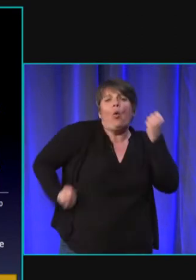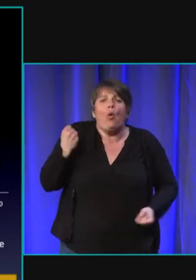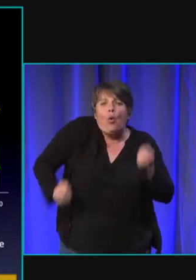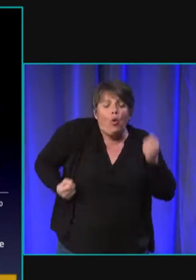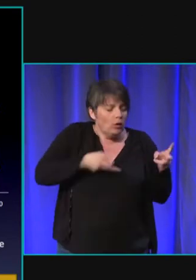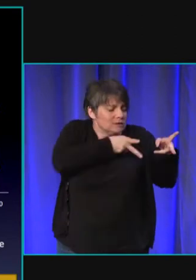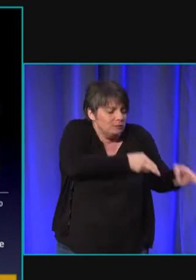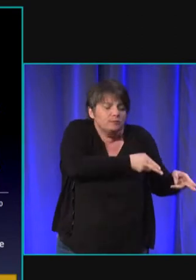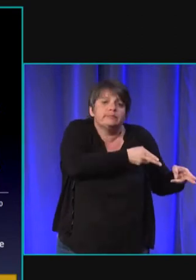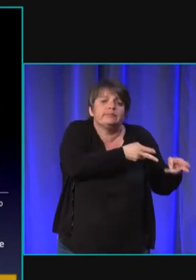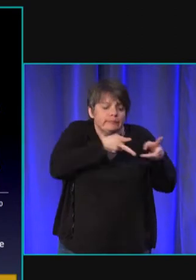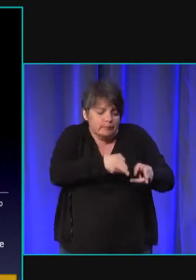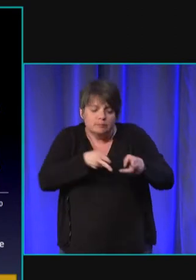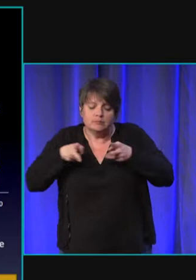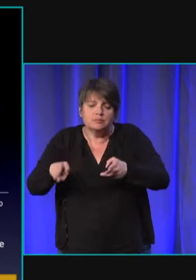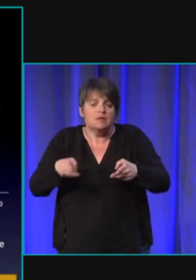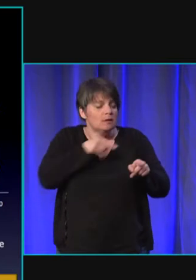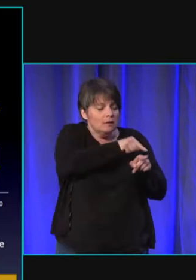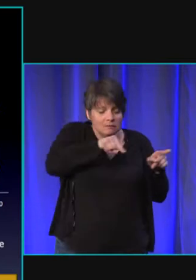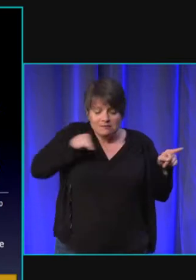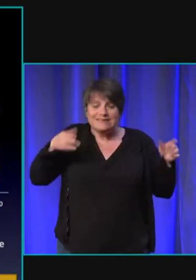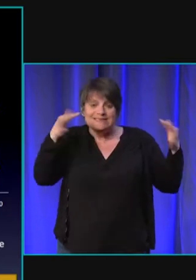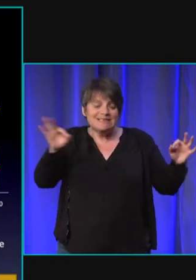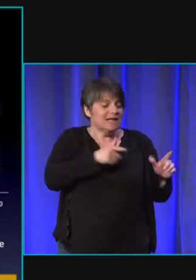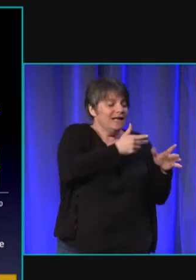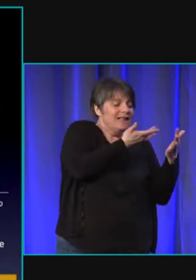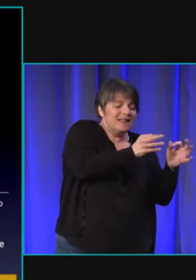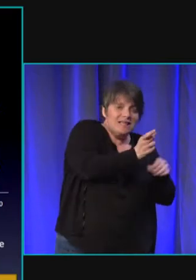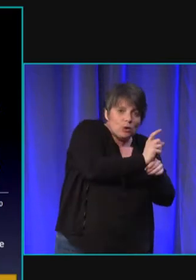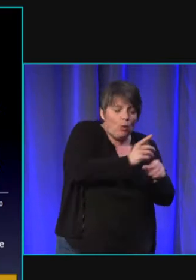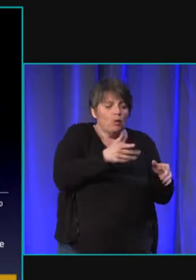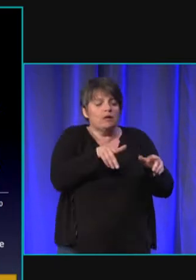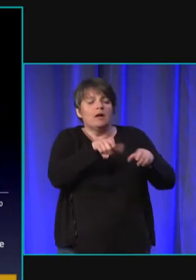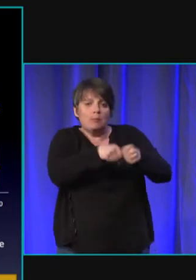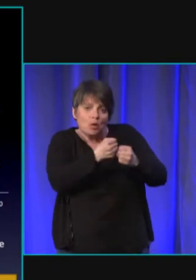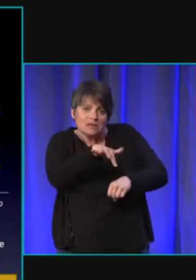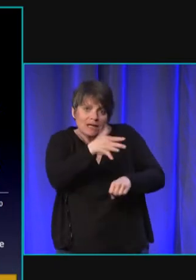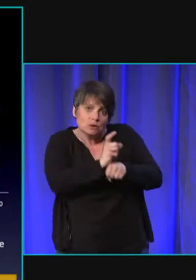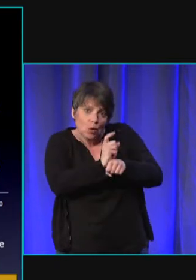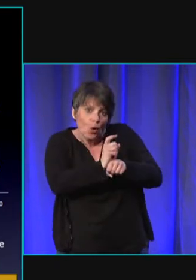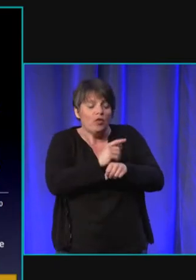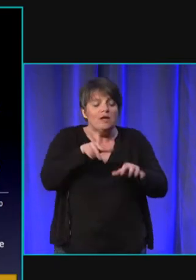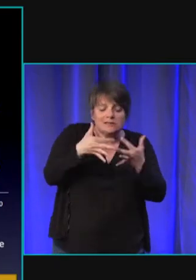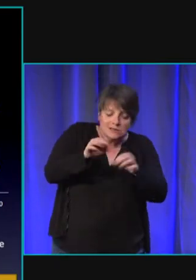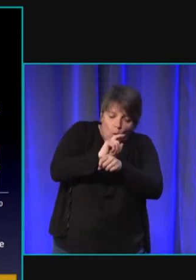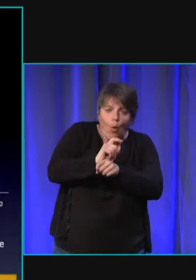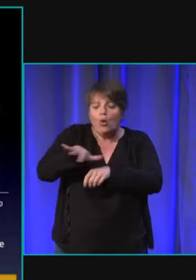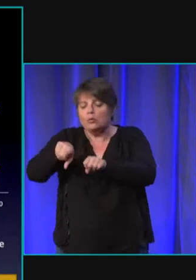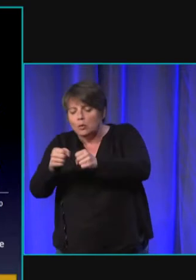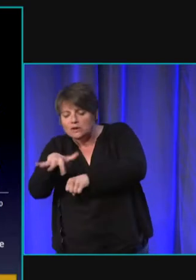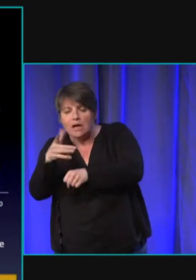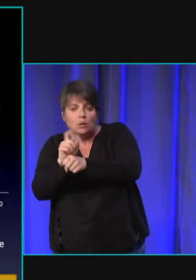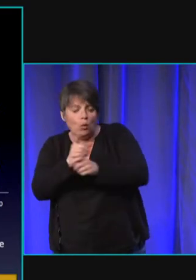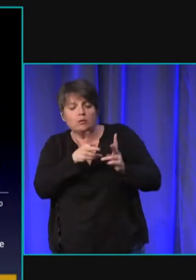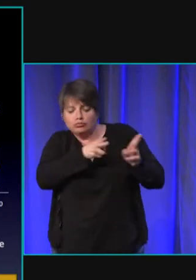30 secondes de pause entre les sprints, vous voyez que chez les enfants, ici, prépubères, on a une plus faible